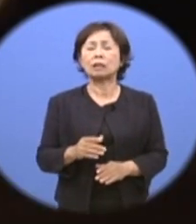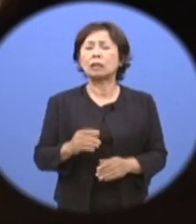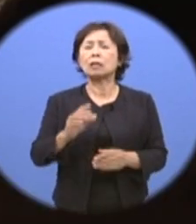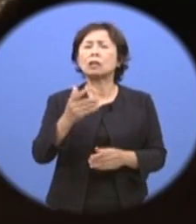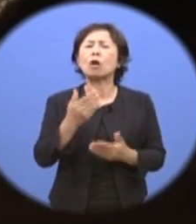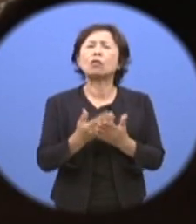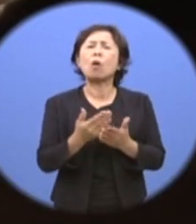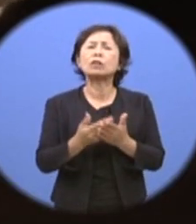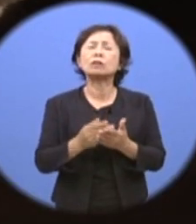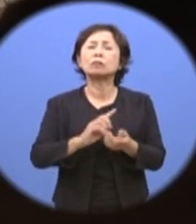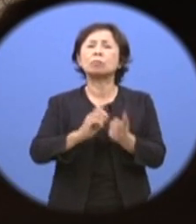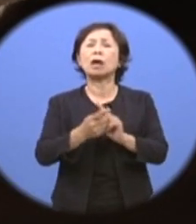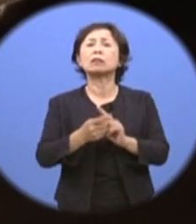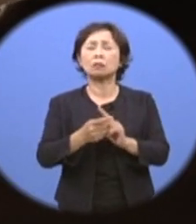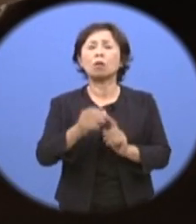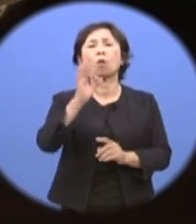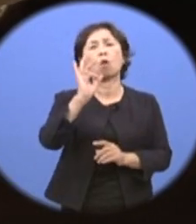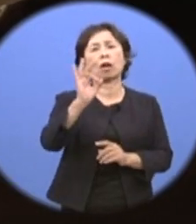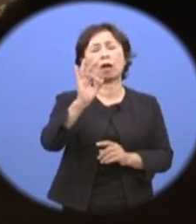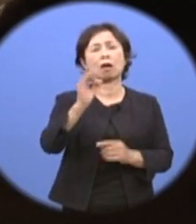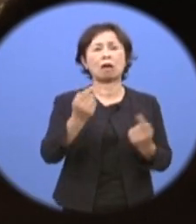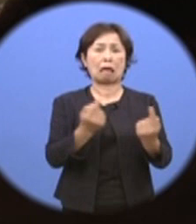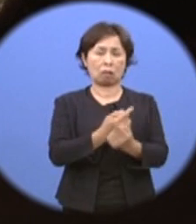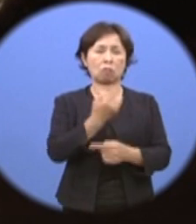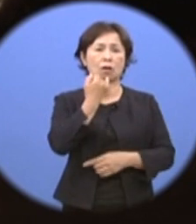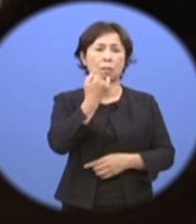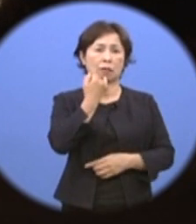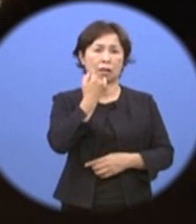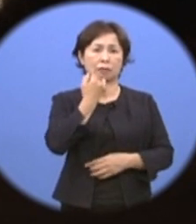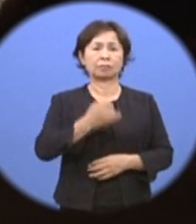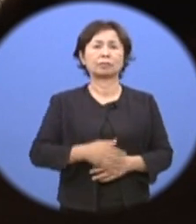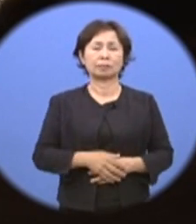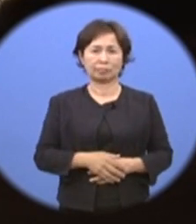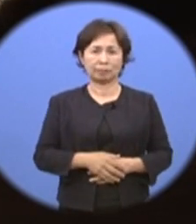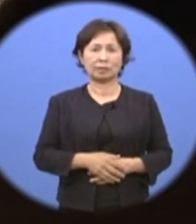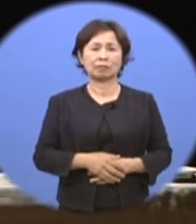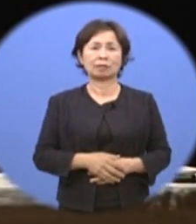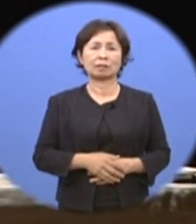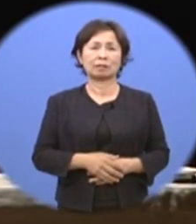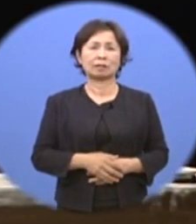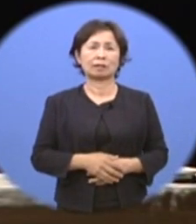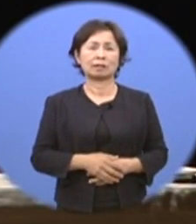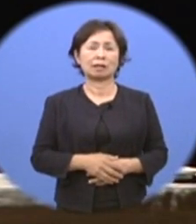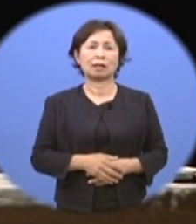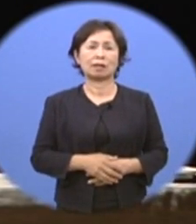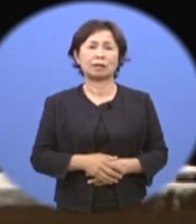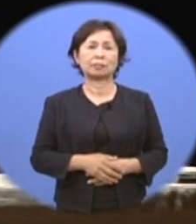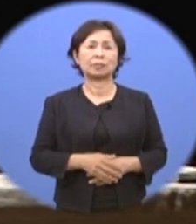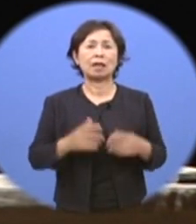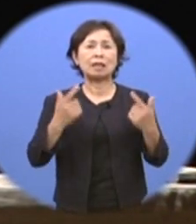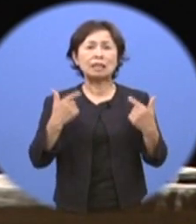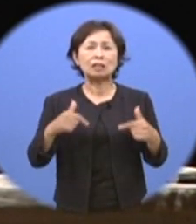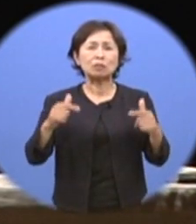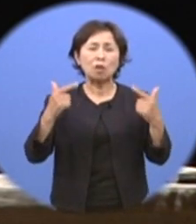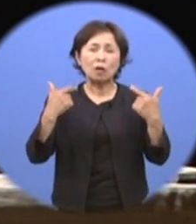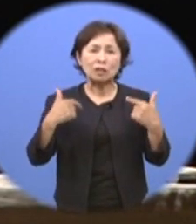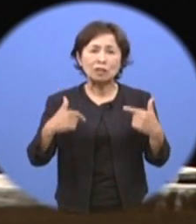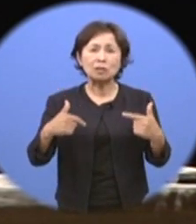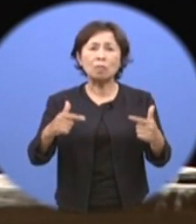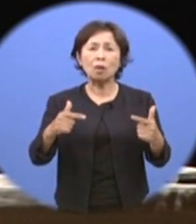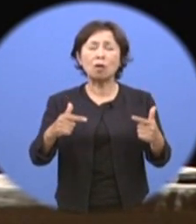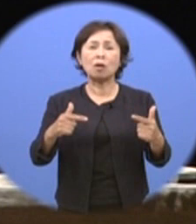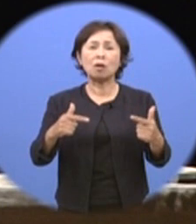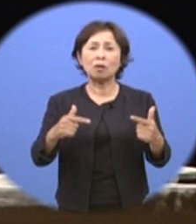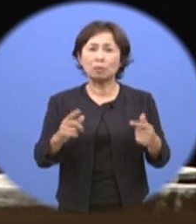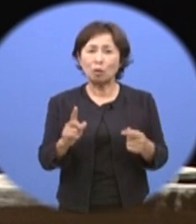変更は OK ですよ。それですから常に そういうタイミングを